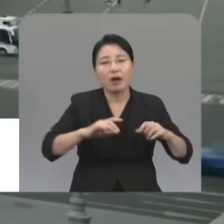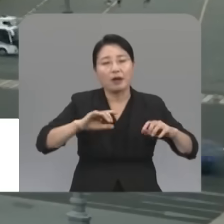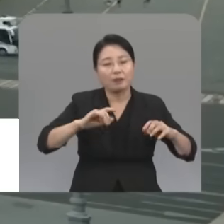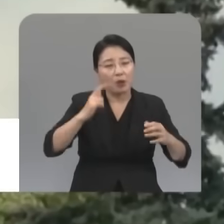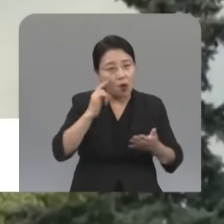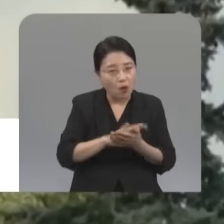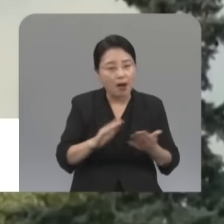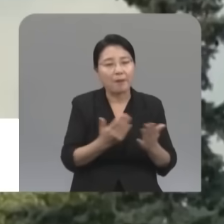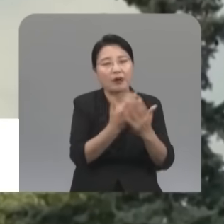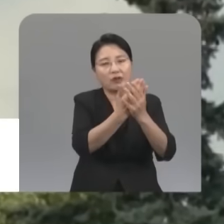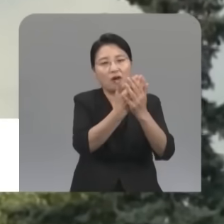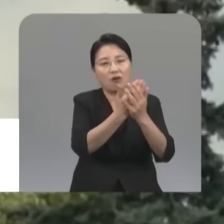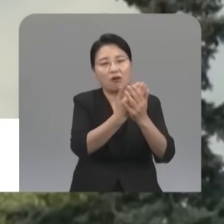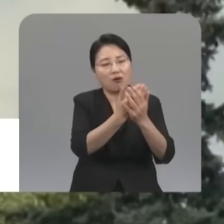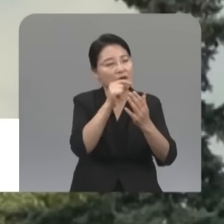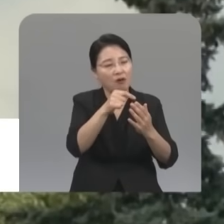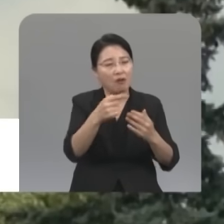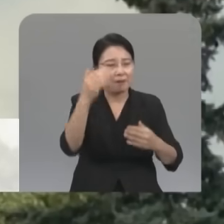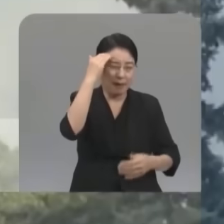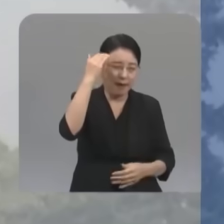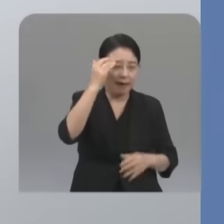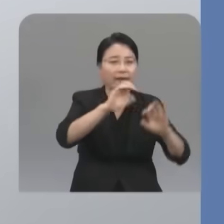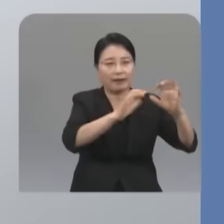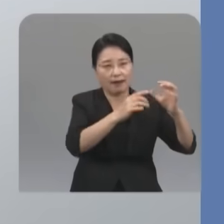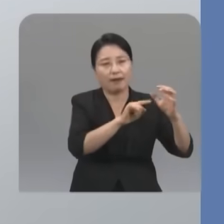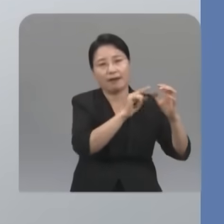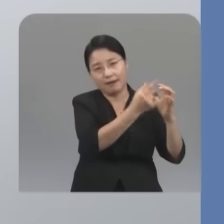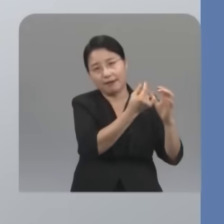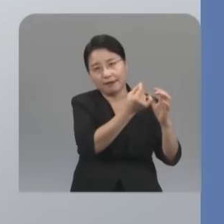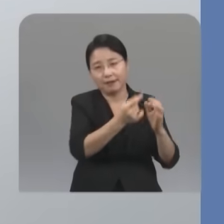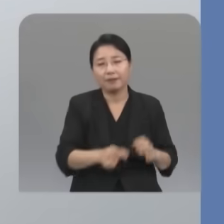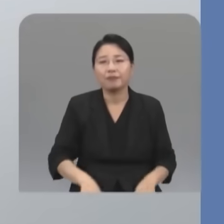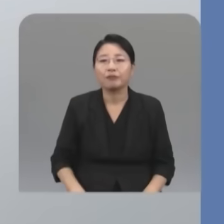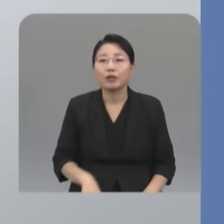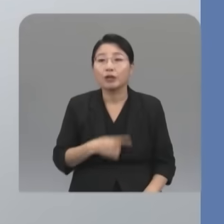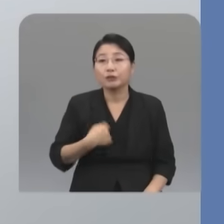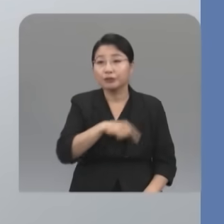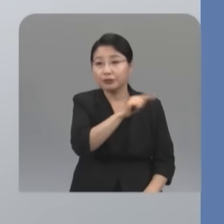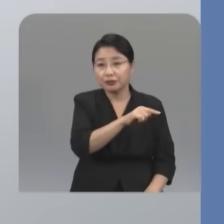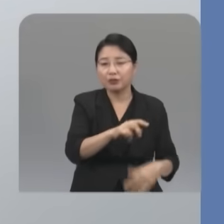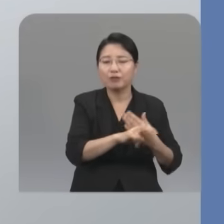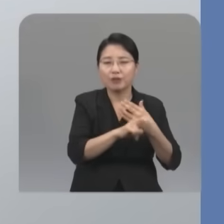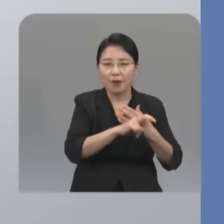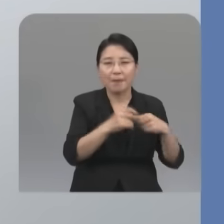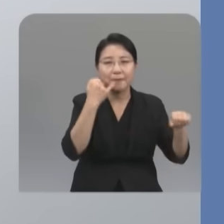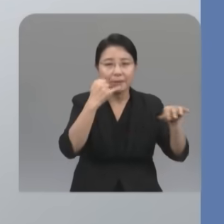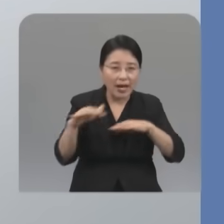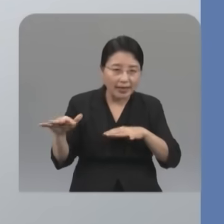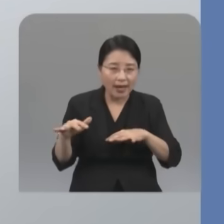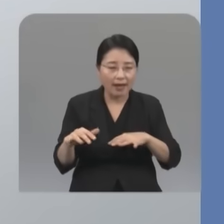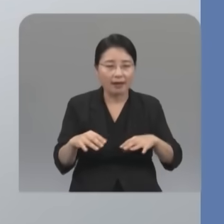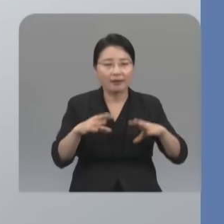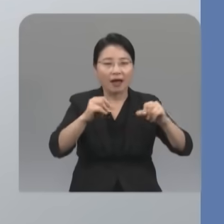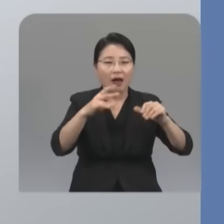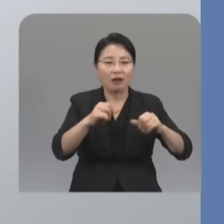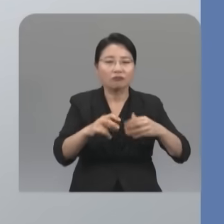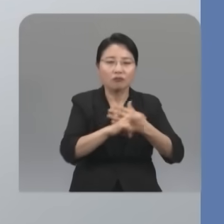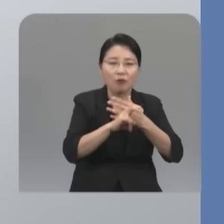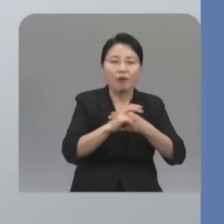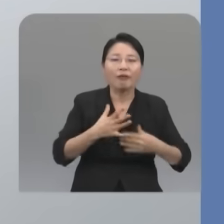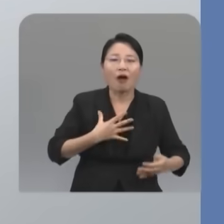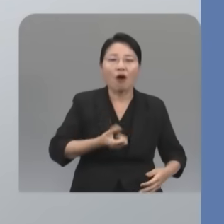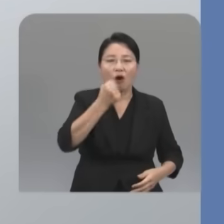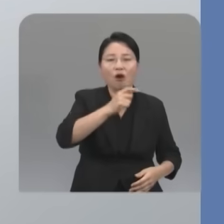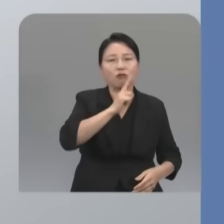번영을 약화시키는 당사국으로 지목했습니다. 중국의 경우 불법적 해상 영유권 주장을 위해 공격적